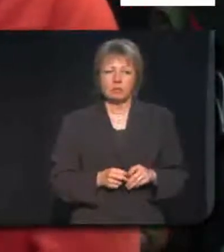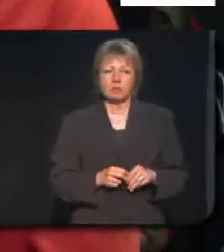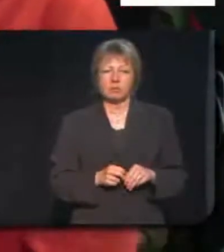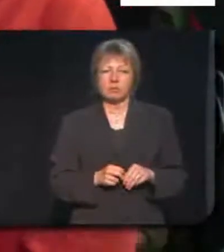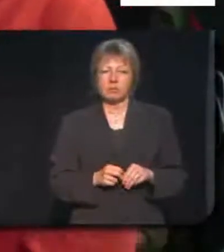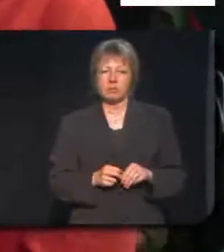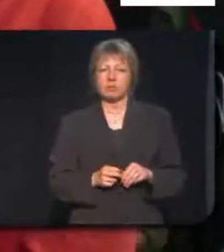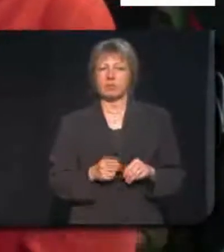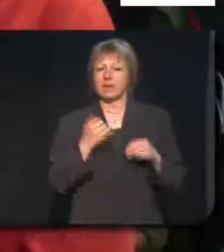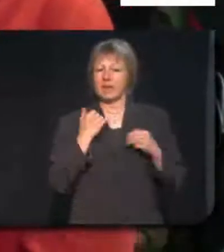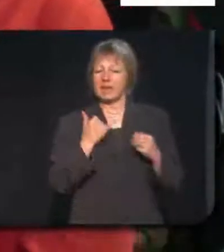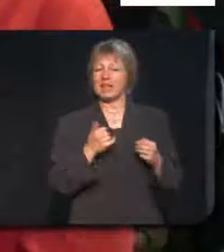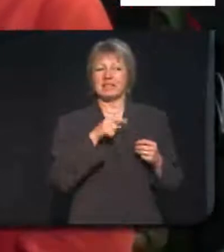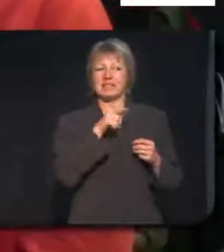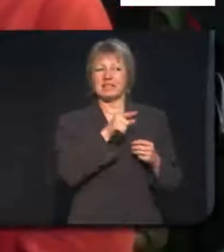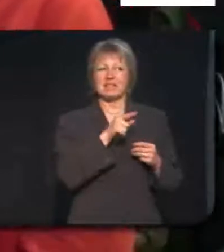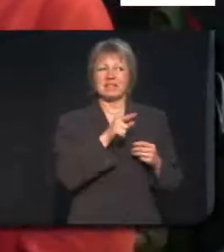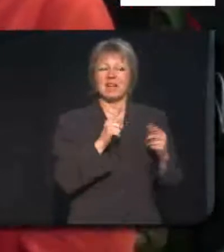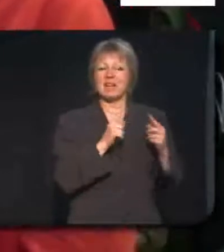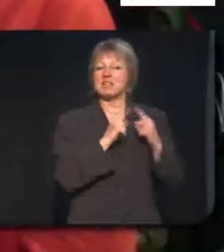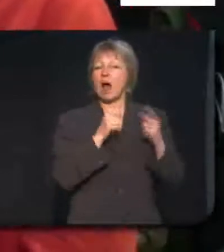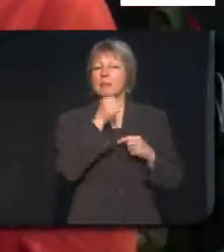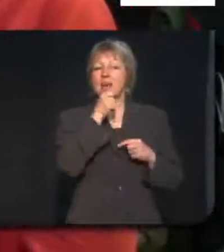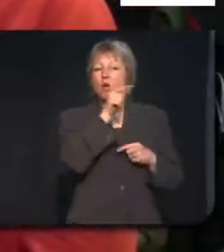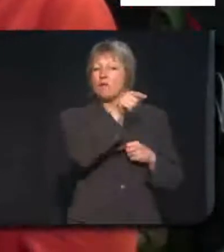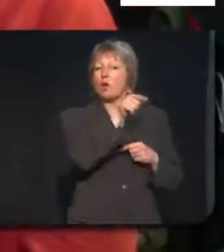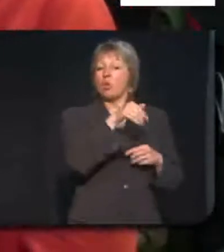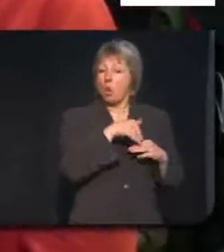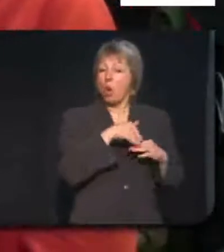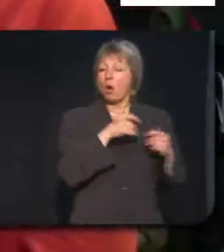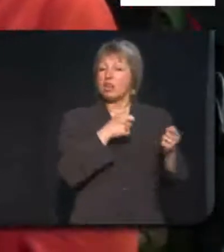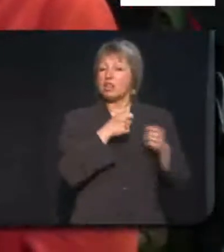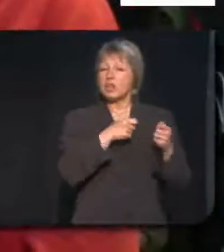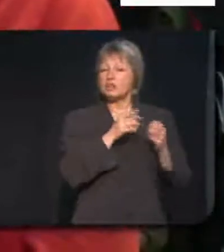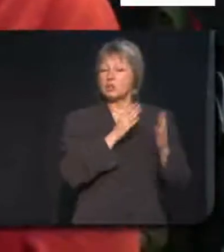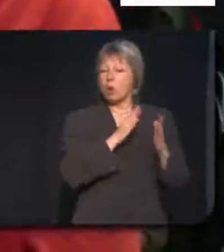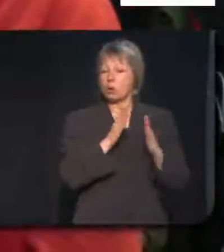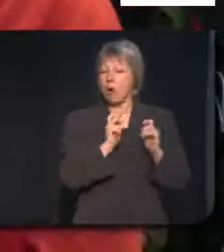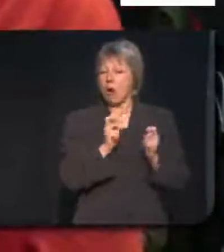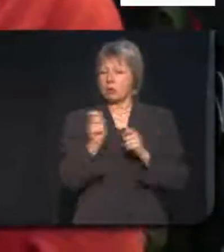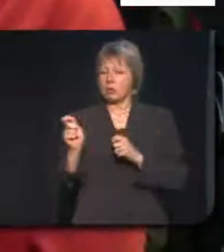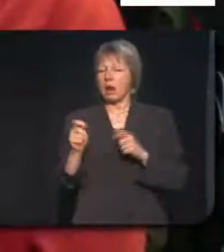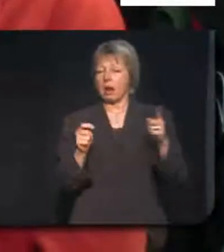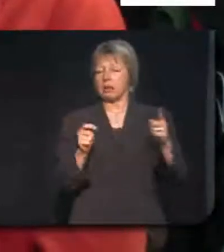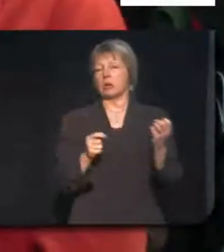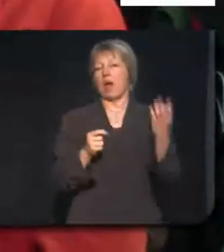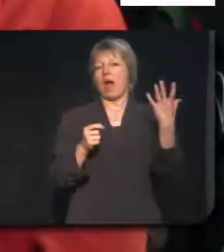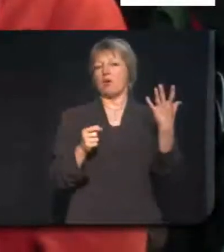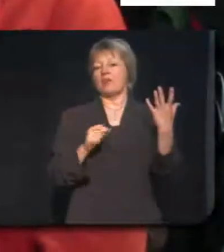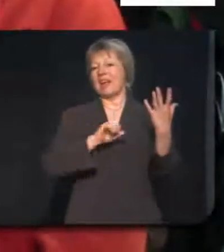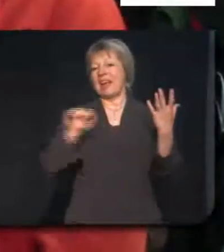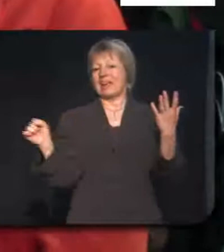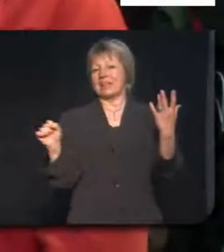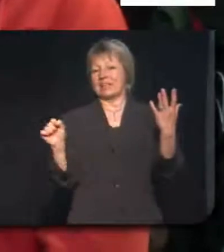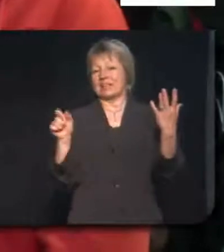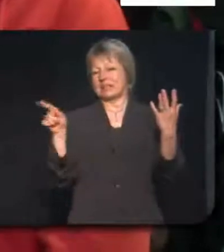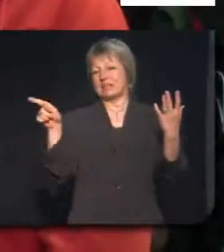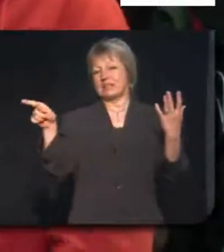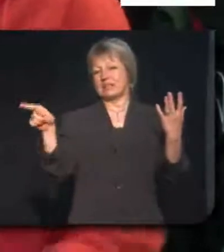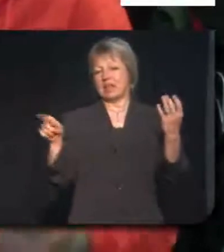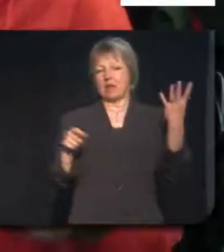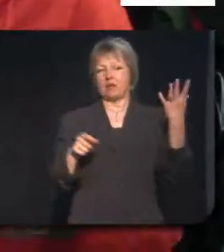sind am selben Mikro noch Geschäftsordnungsanträge okay das Mikro ist wieder auf das rechte von mir aus also das